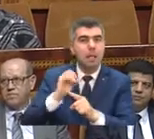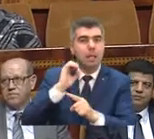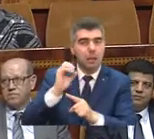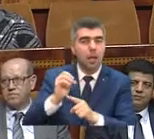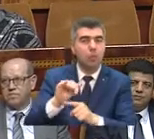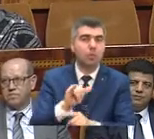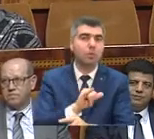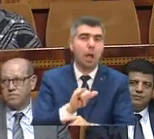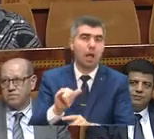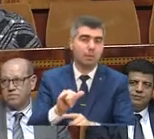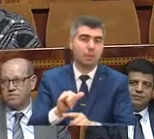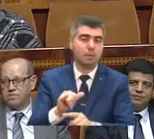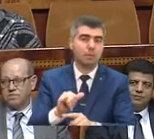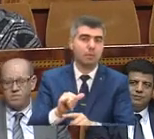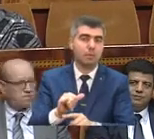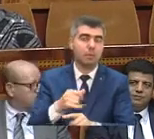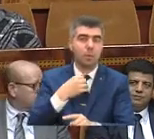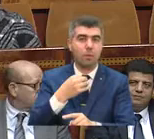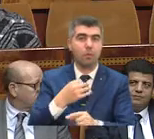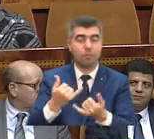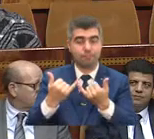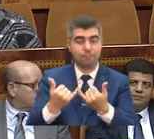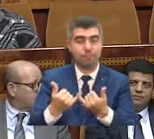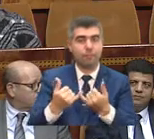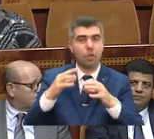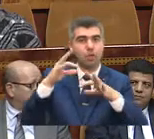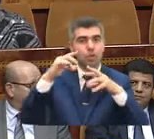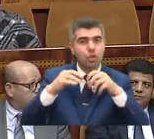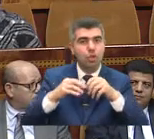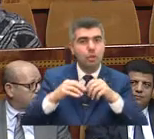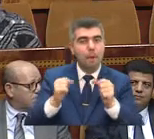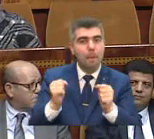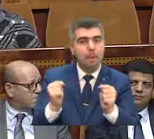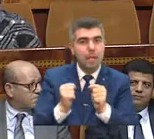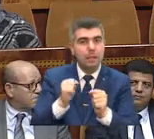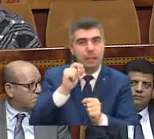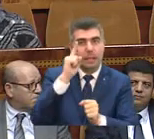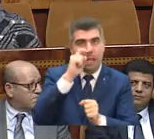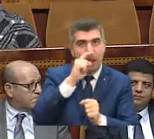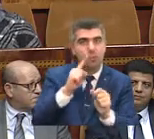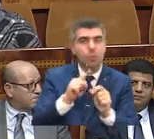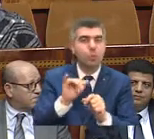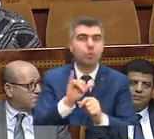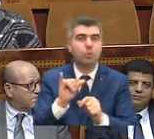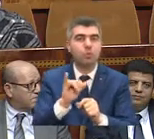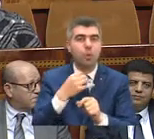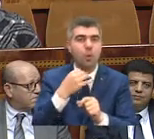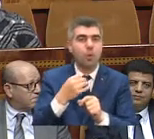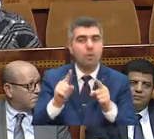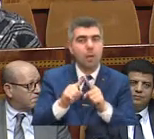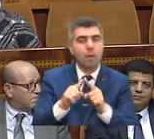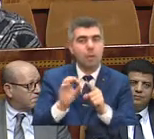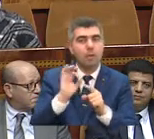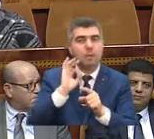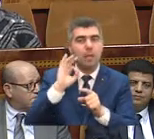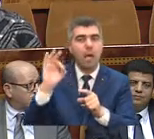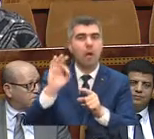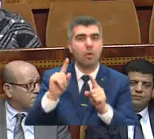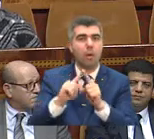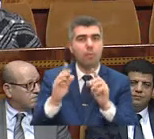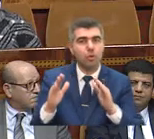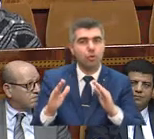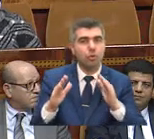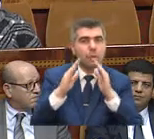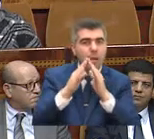الثلوج. لذلك كنطلبوا منكم السيد الوزير انكم تشوفوا المعايير اللي كتناسب هذه المناطق الجبليه